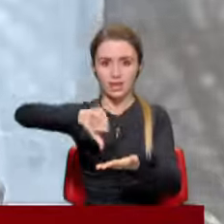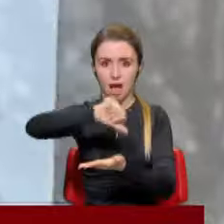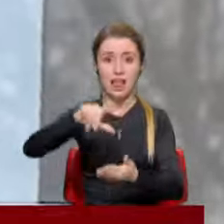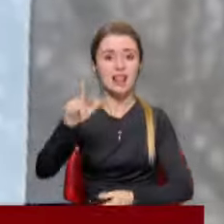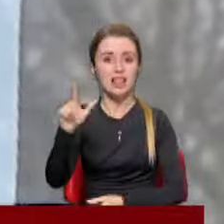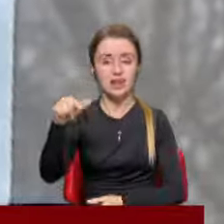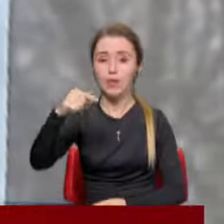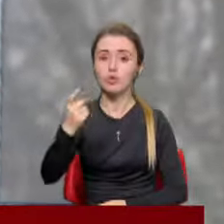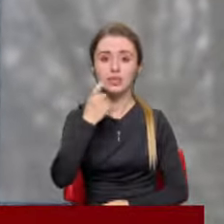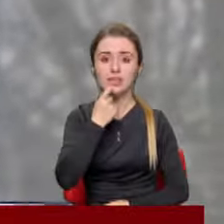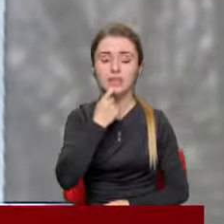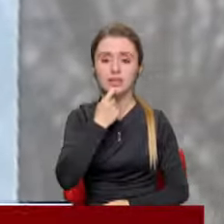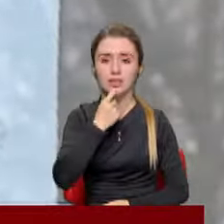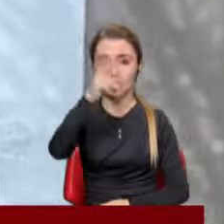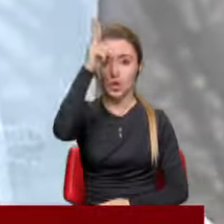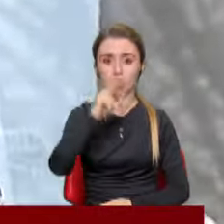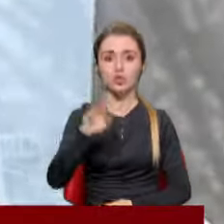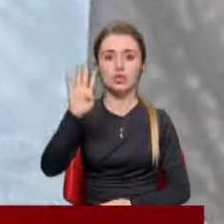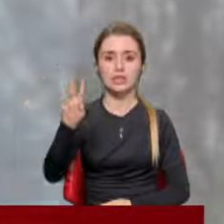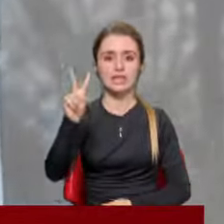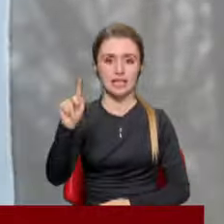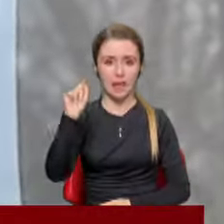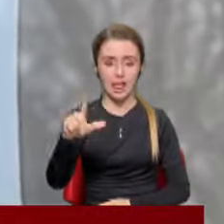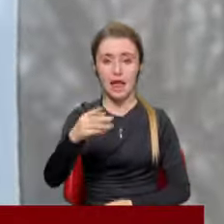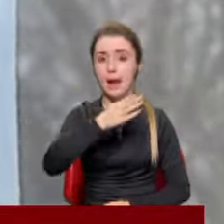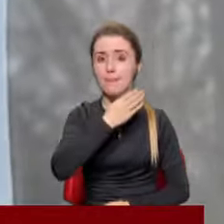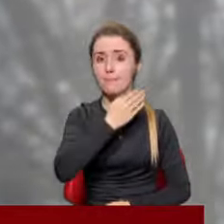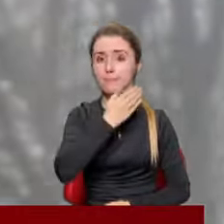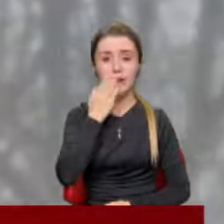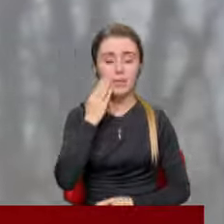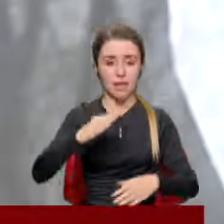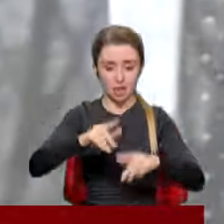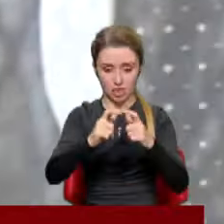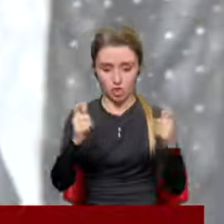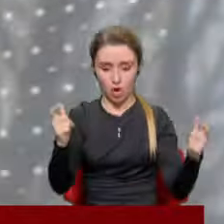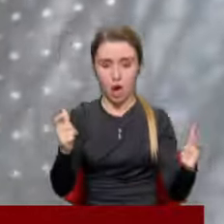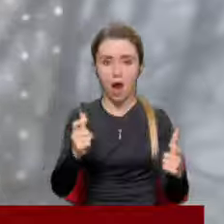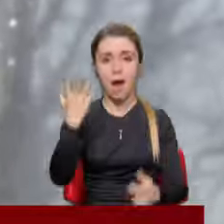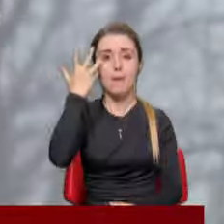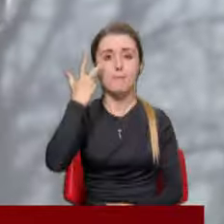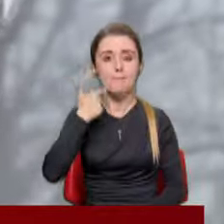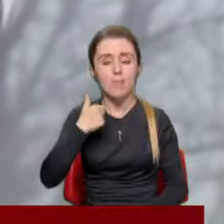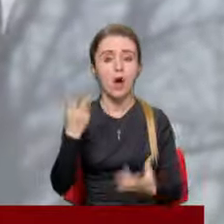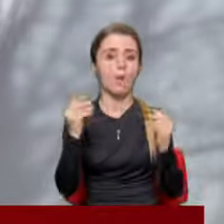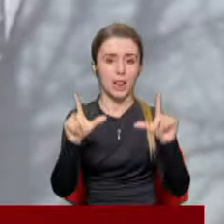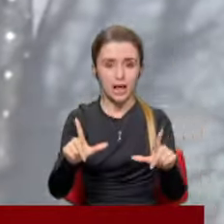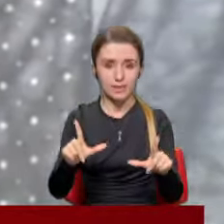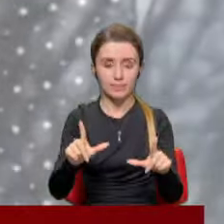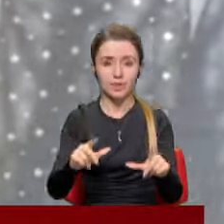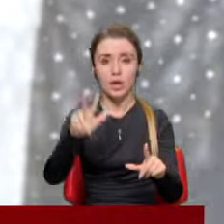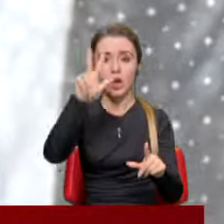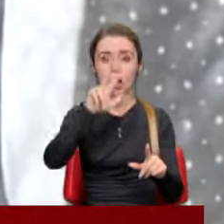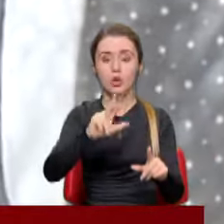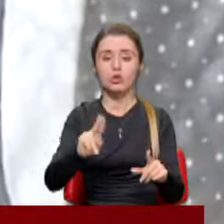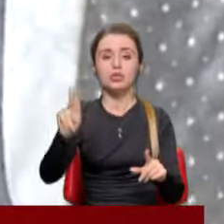litresi, bu sene 342 lira. Ramazan sofrası pirinçsiz pilavsız olmaz.